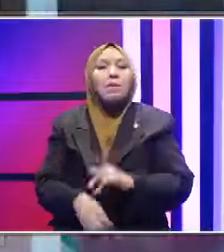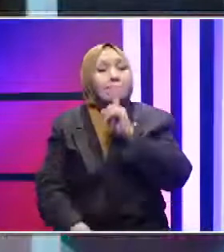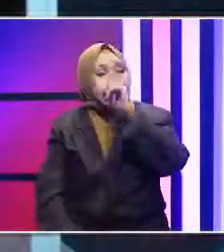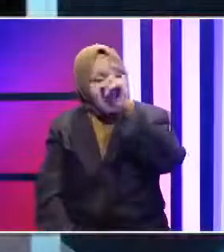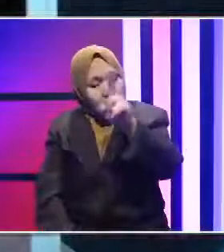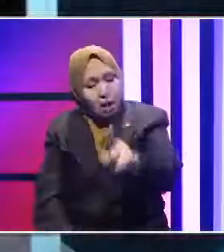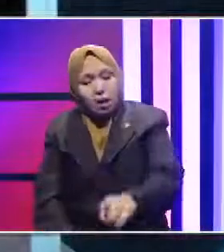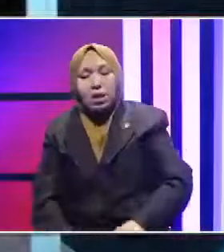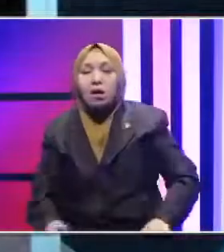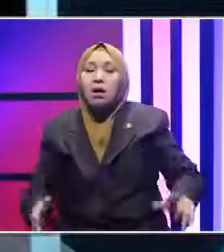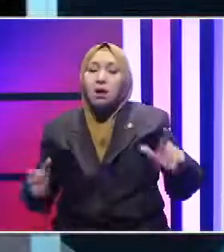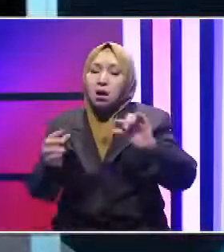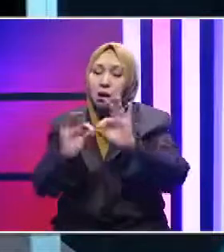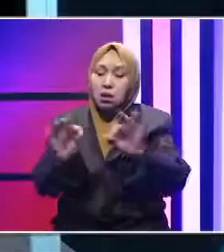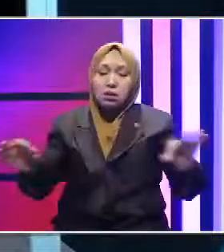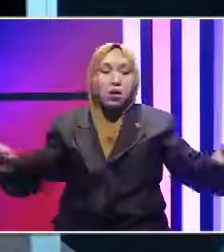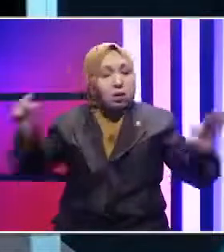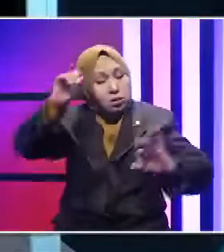صدق الله